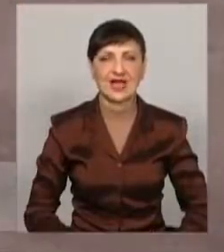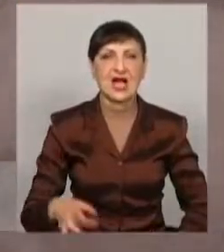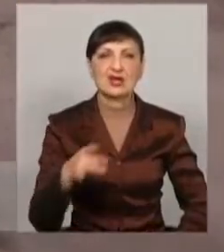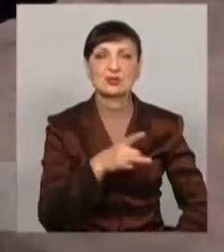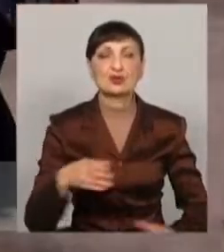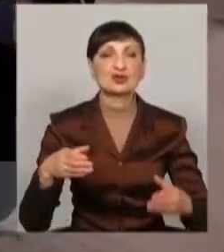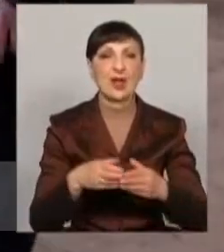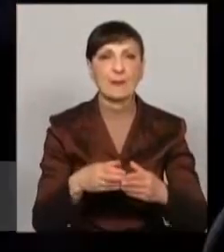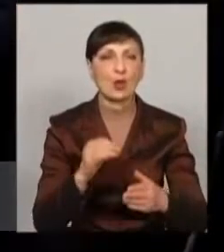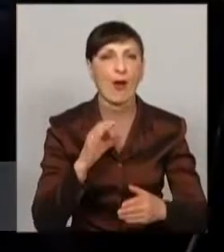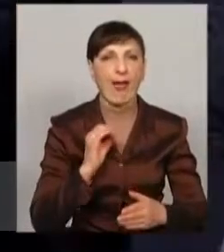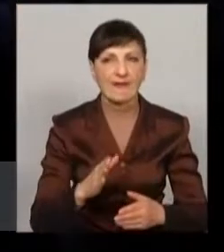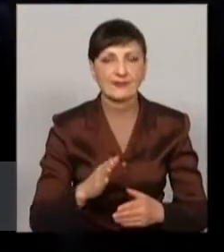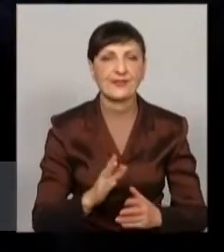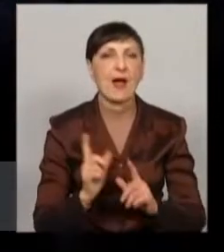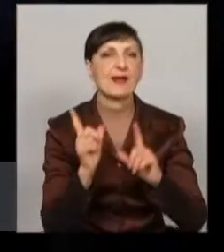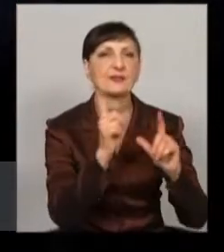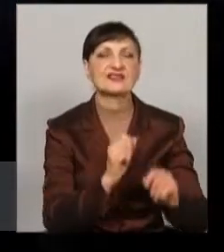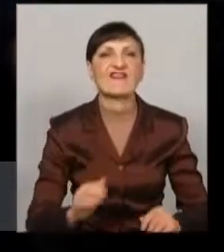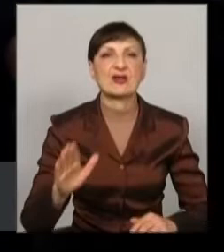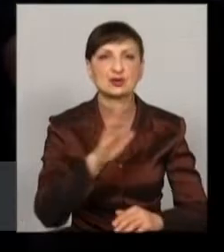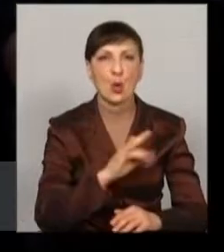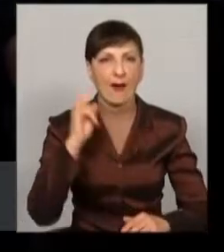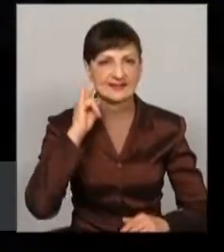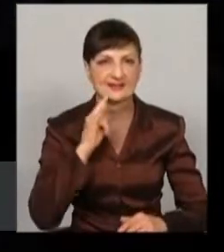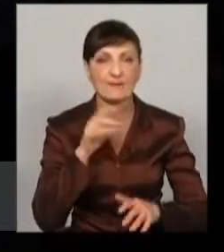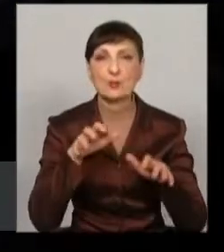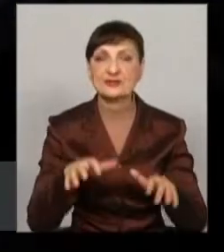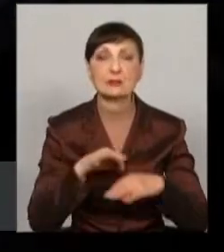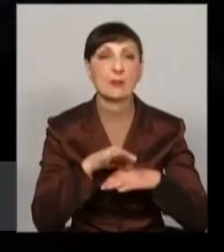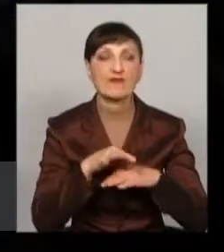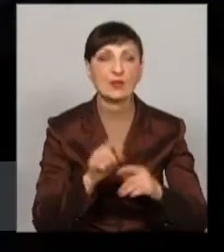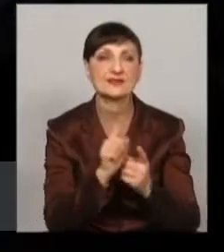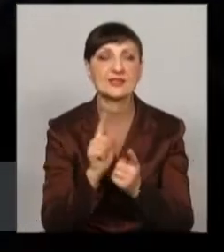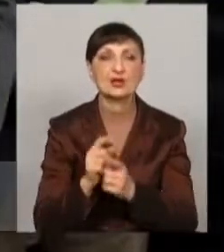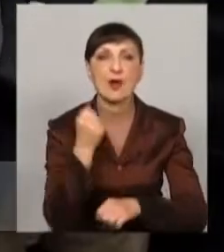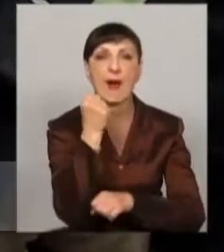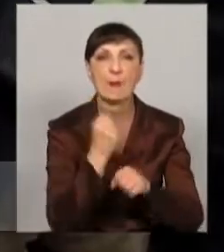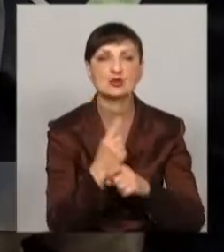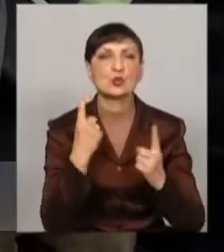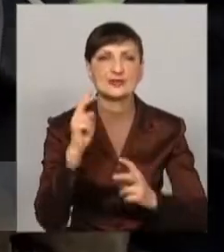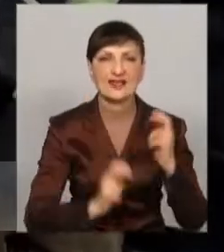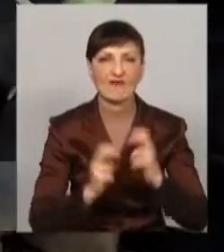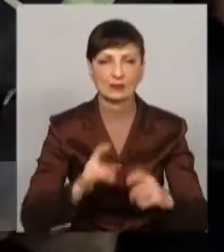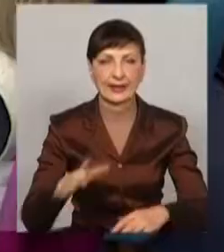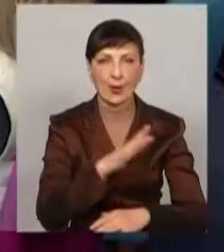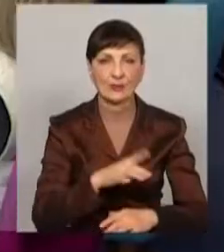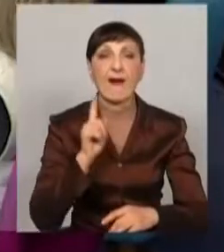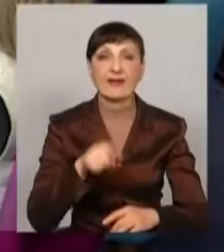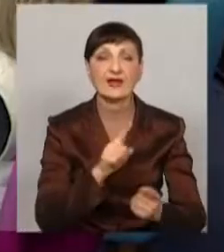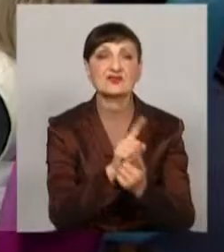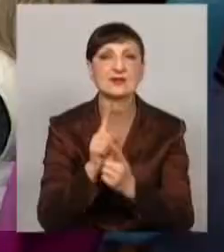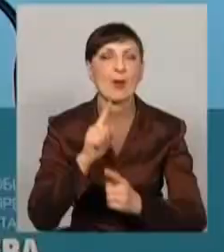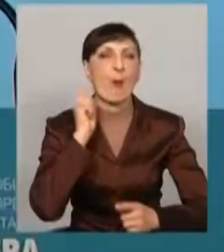Республиканский штаб Касым-Жомарта Токаева отправился на восток страны. Его председатель провел встречу с рабочими одного из крупнейших заводов региона, а также